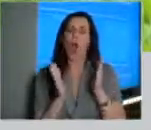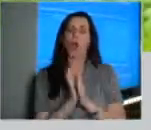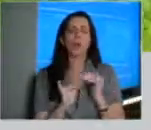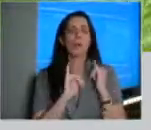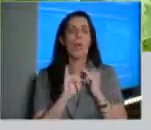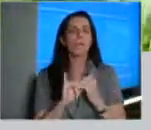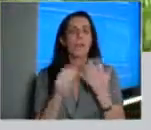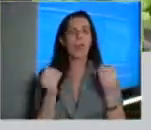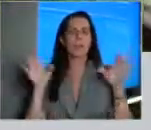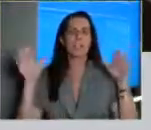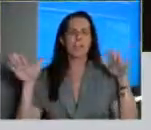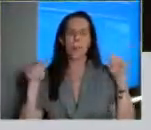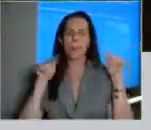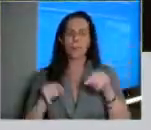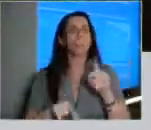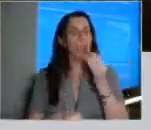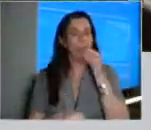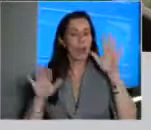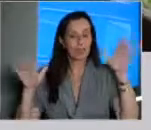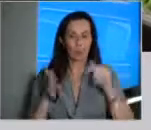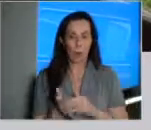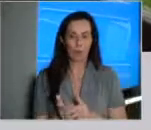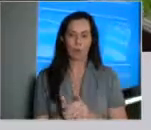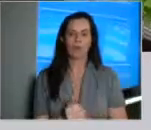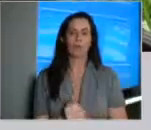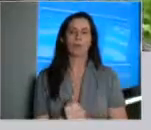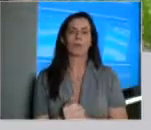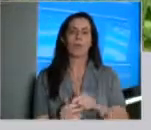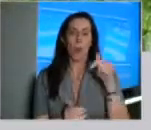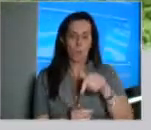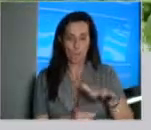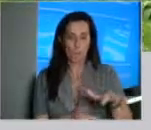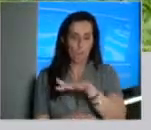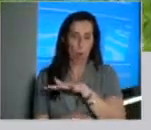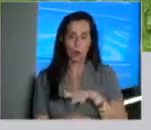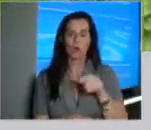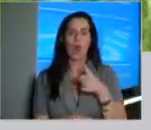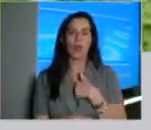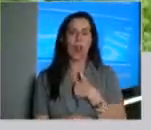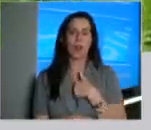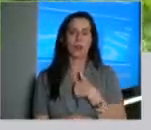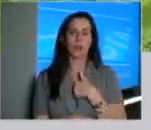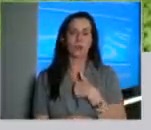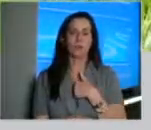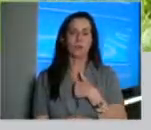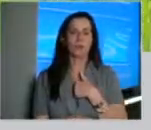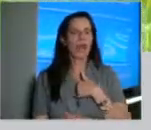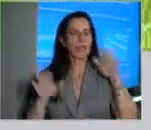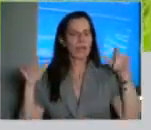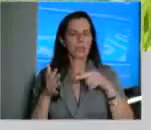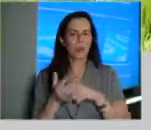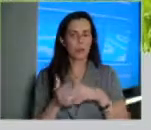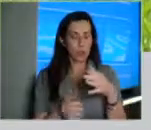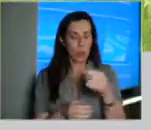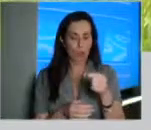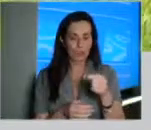מספק לשפע הציפורים את המזון שהן צריכות להשלים את המסע. פה בתחנה שלנו אנחנו מטבעים את הציפורים, אנחנו תופסים